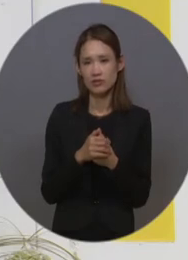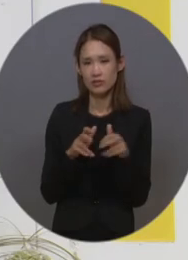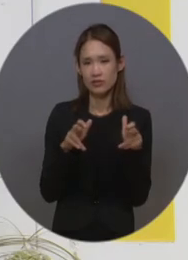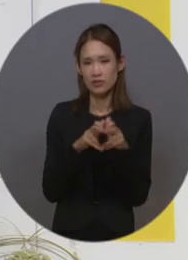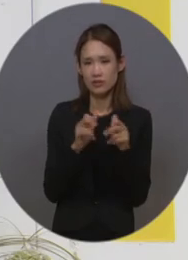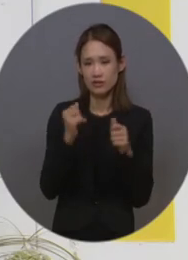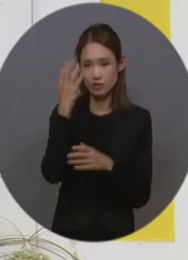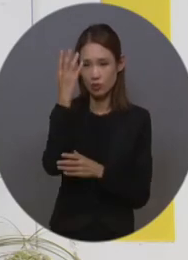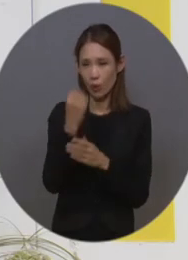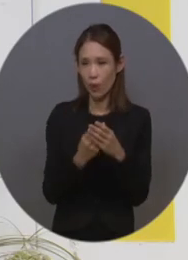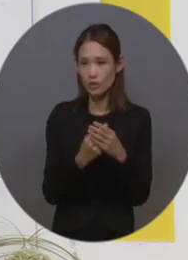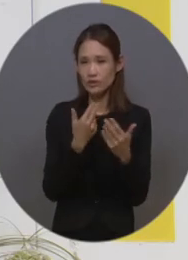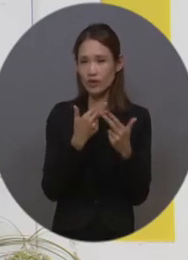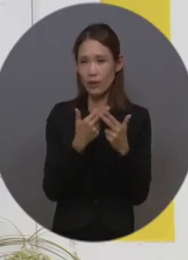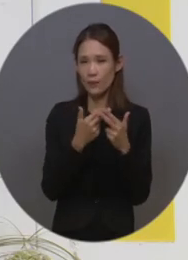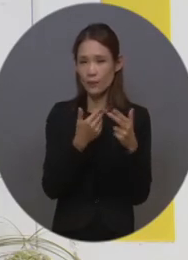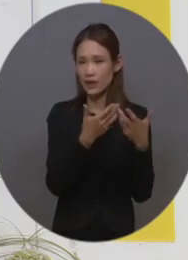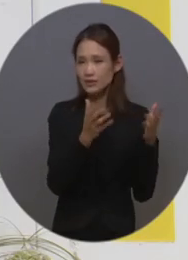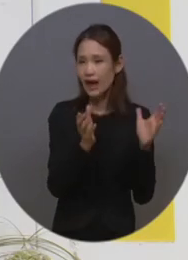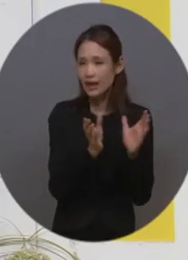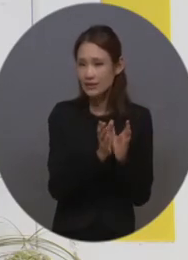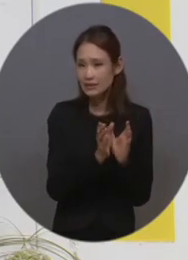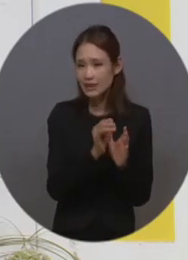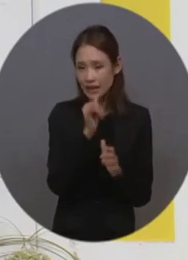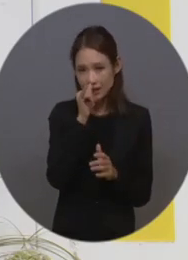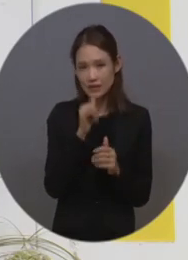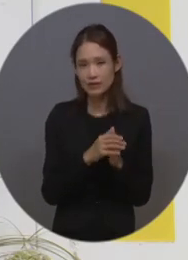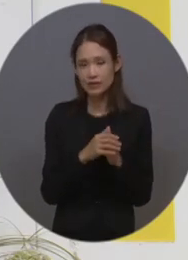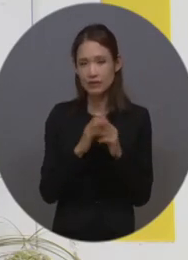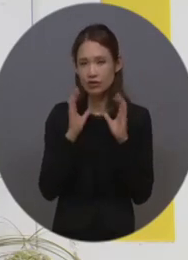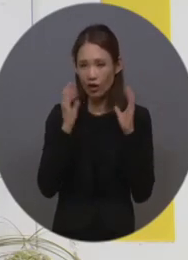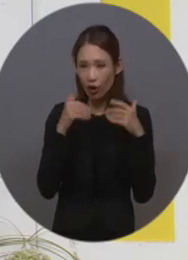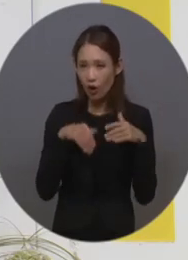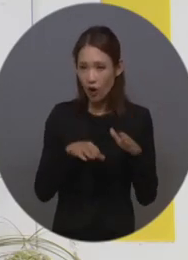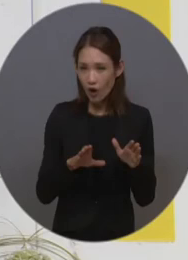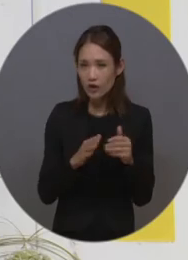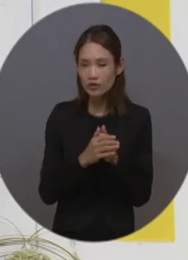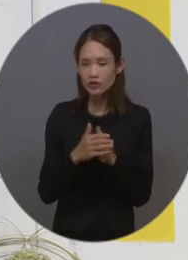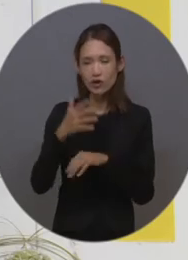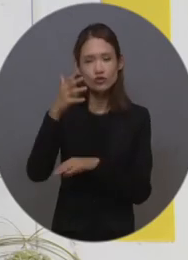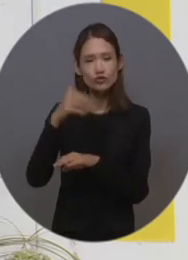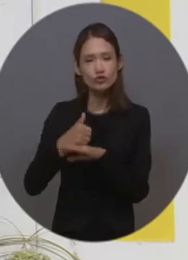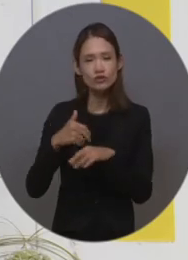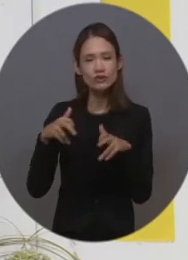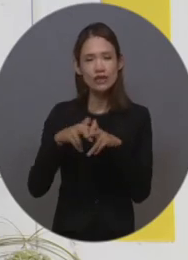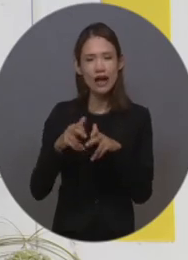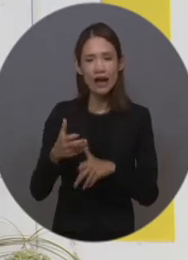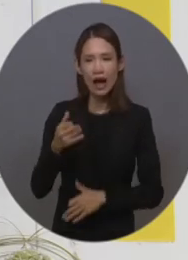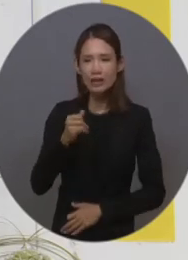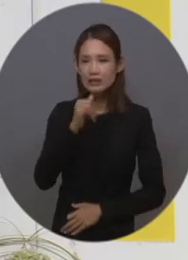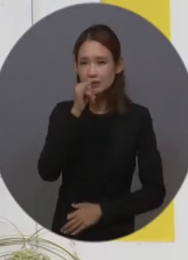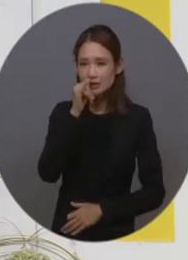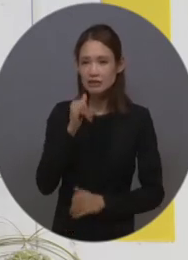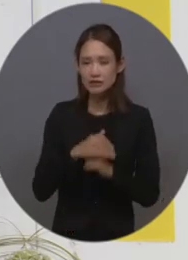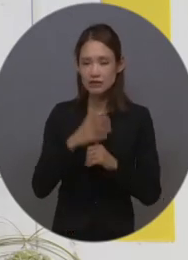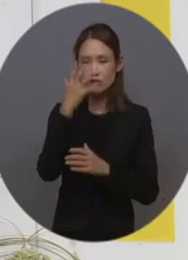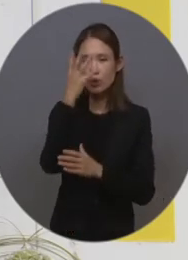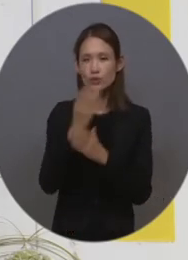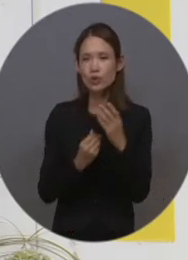장애인 농구 협회라는 단체가 있는데 이게 어려운 분들이 선천성, 후천성으로 어려운 분들이 농구를